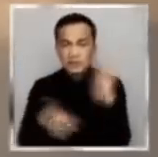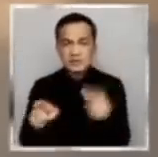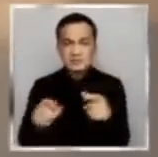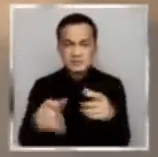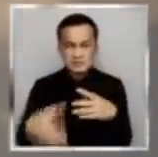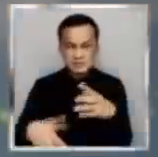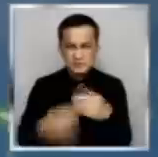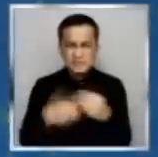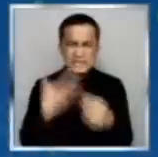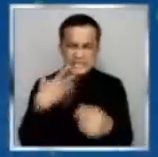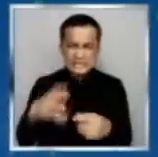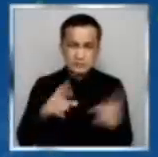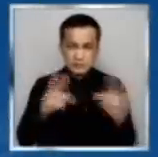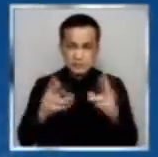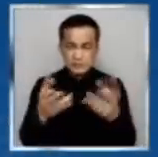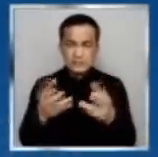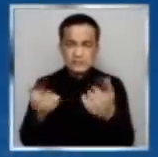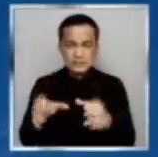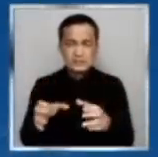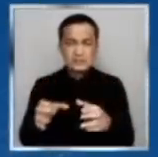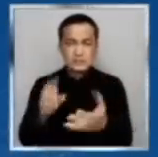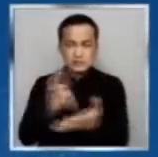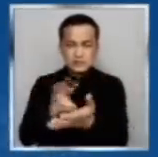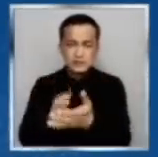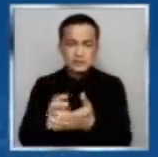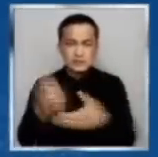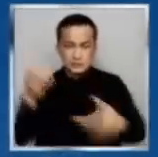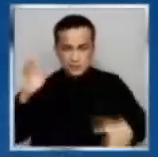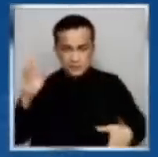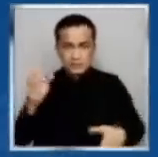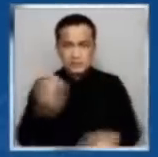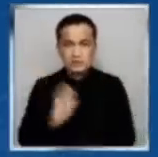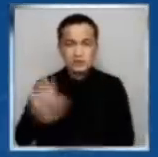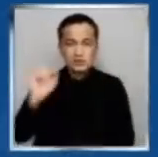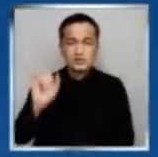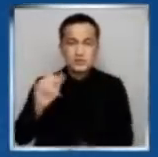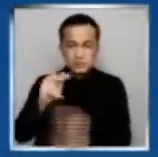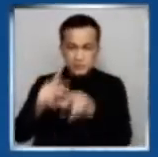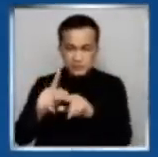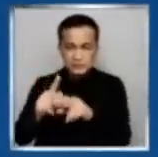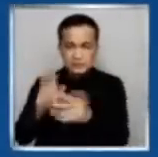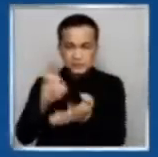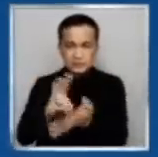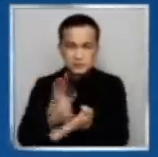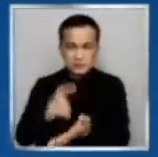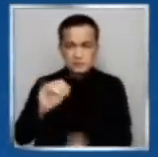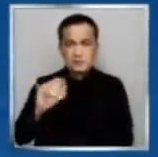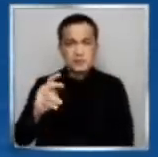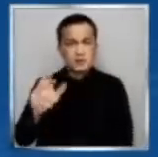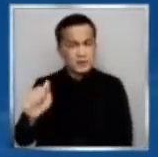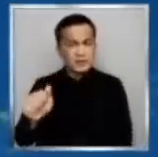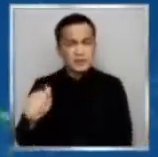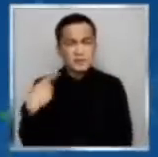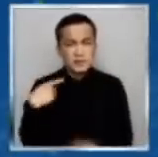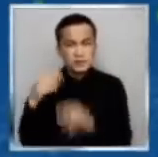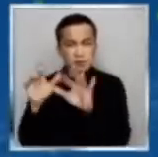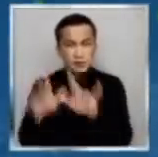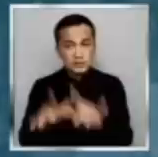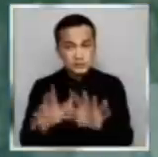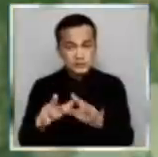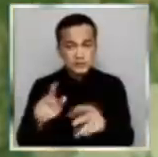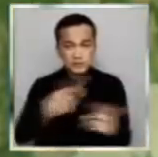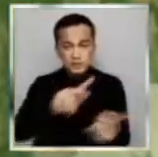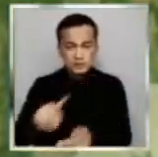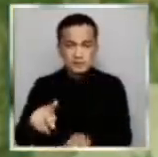lugar. Gaya sa Cordillera, Ilocos Region, Pangasinan at ilang bahagi ng Mimaropa, may malalakas na ulan po sa Palawan. Sa Metro